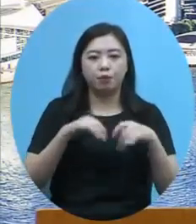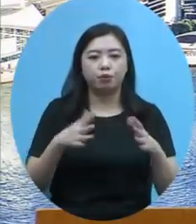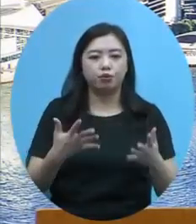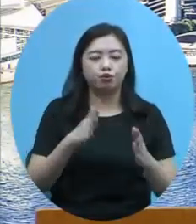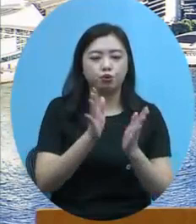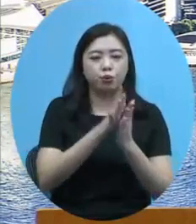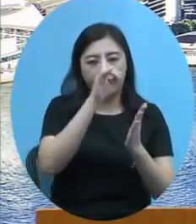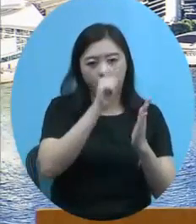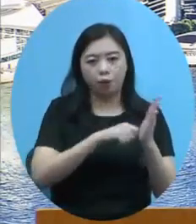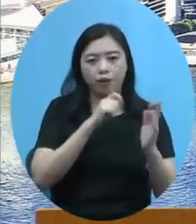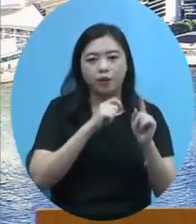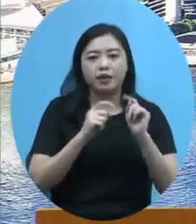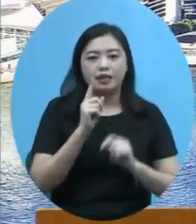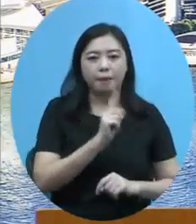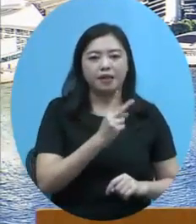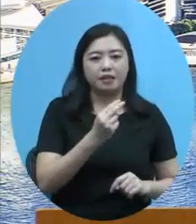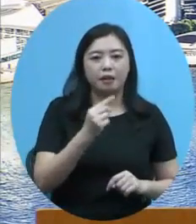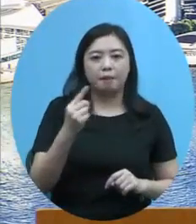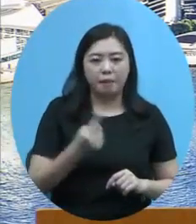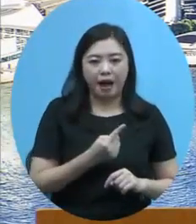係錄得